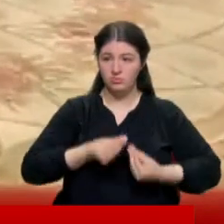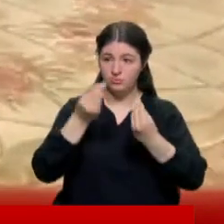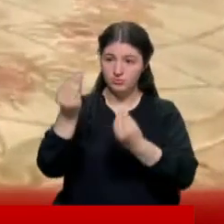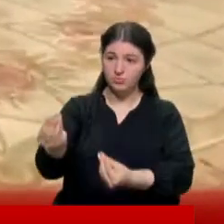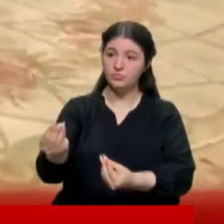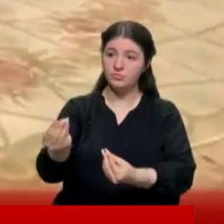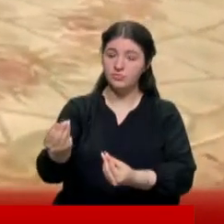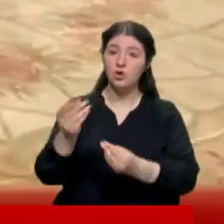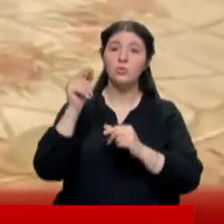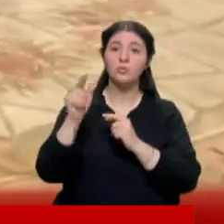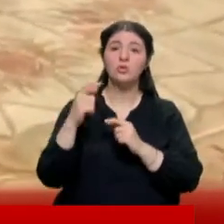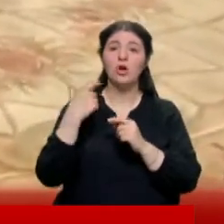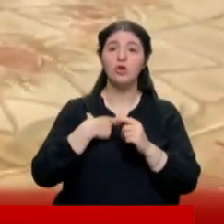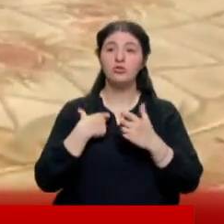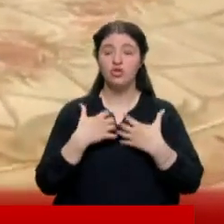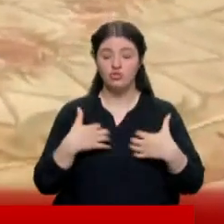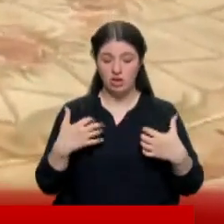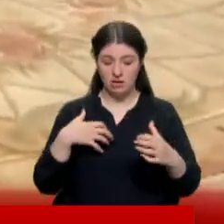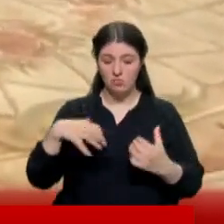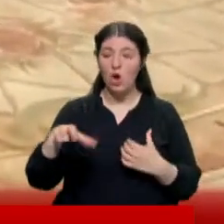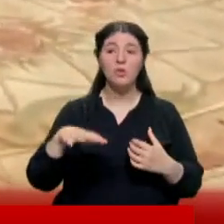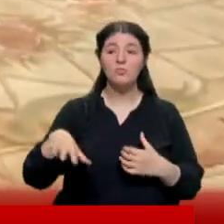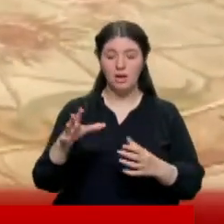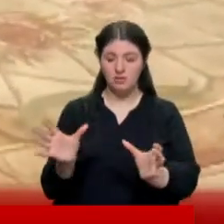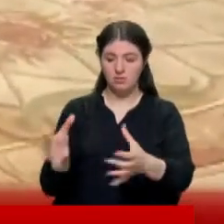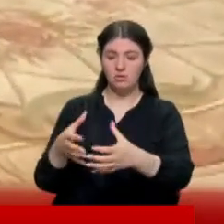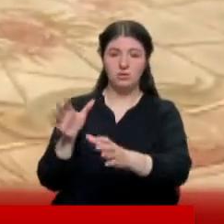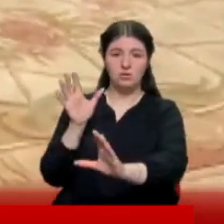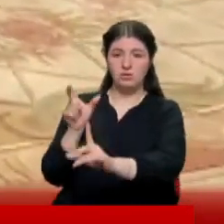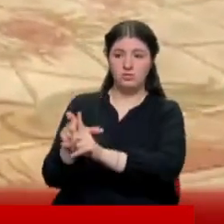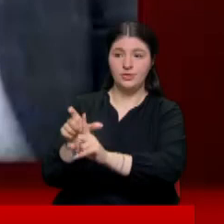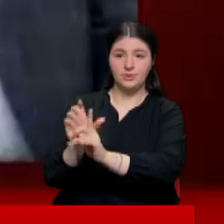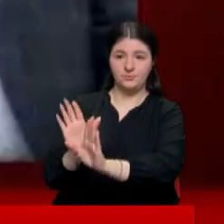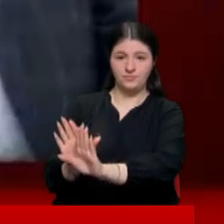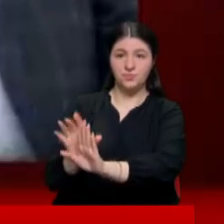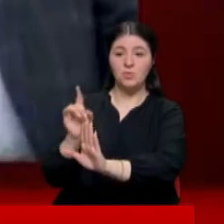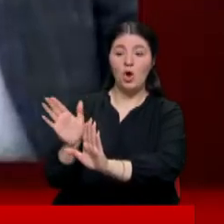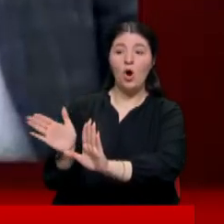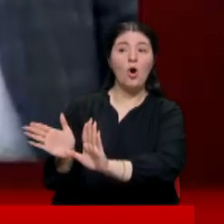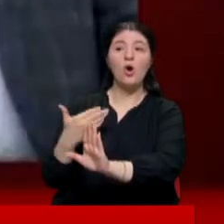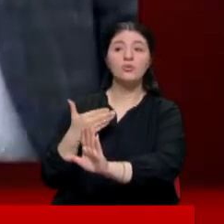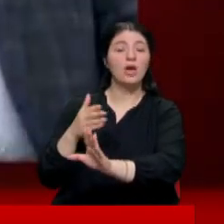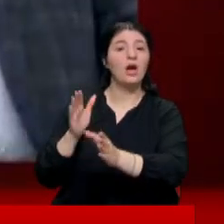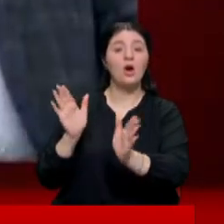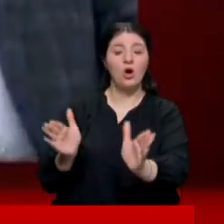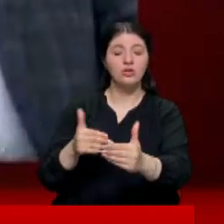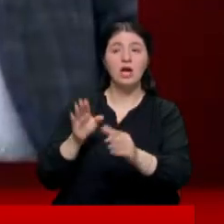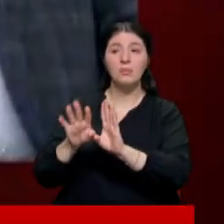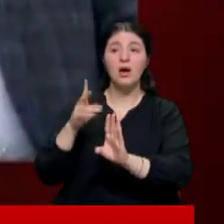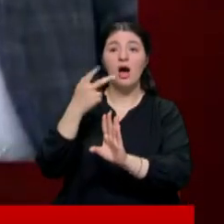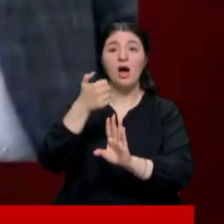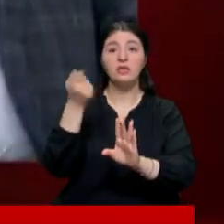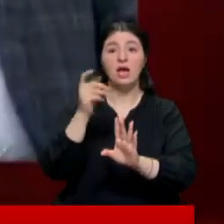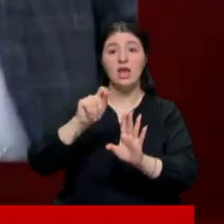getiriliyor burada özel güvenlikli bölmelerde muhafaza ediliyor bu Odaların kapılarında altı ayrı